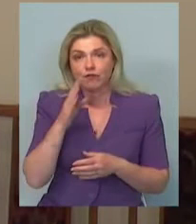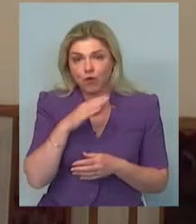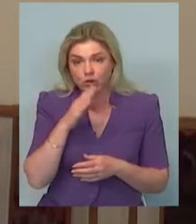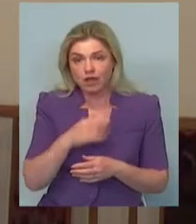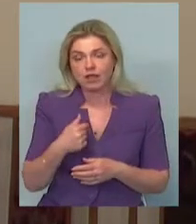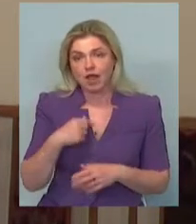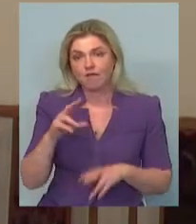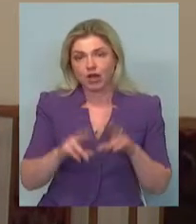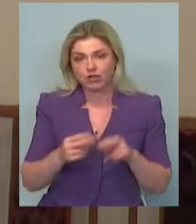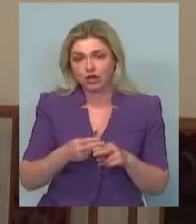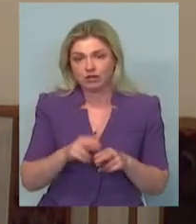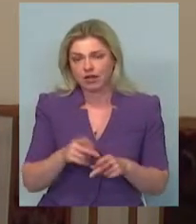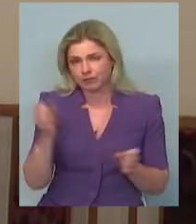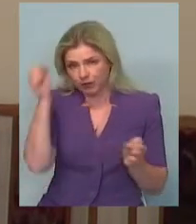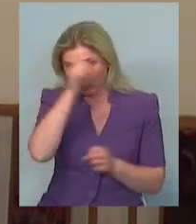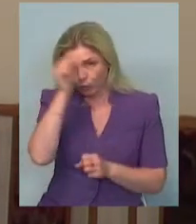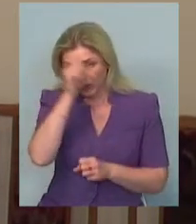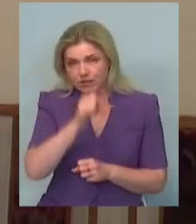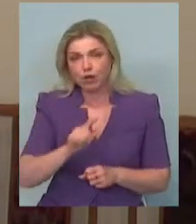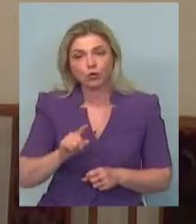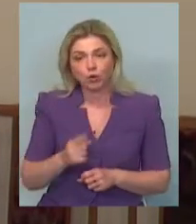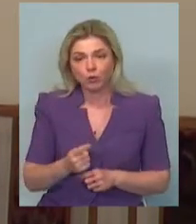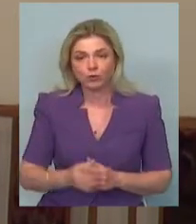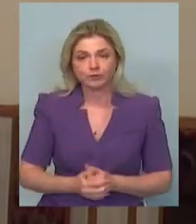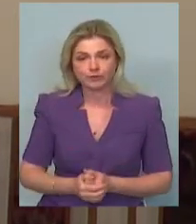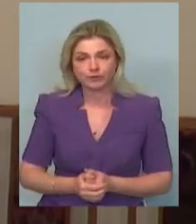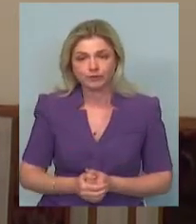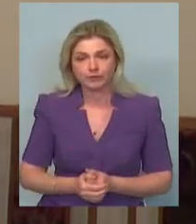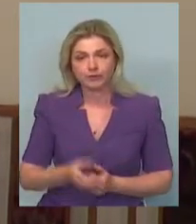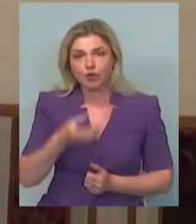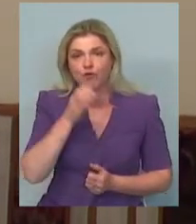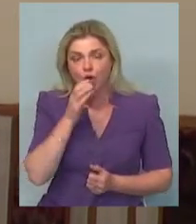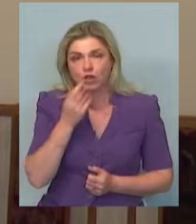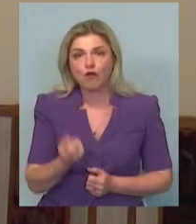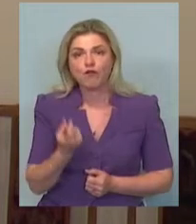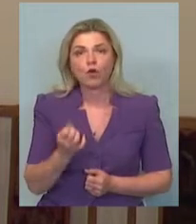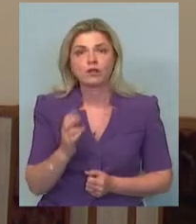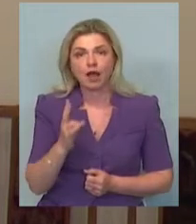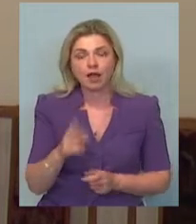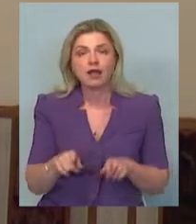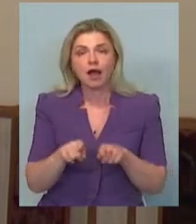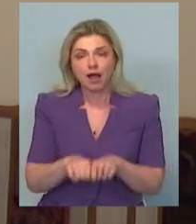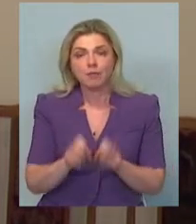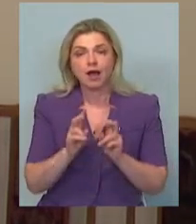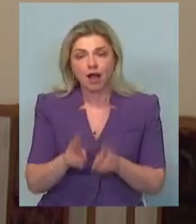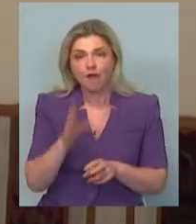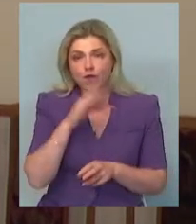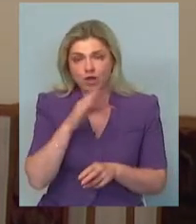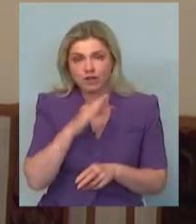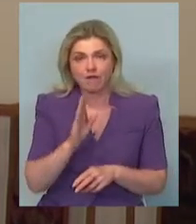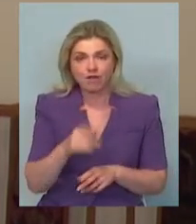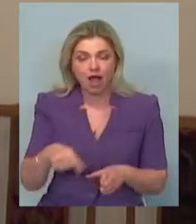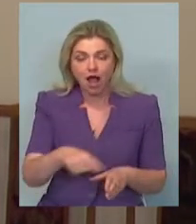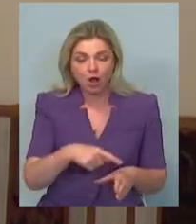я рахую, що це повна дурниця, тому що вода в фонтані – це така сама, як вода в калюжі, вода